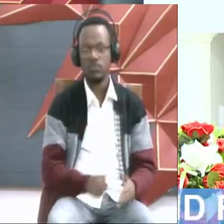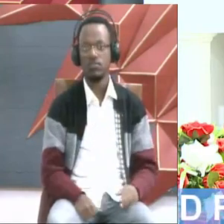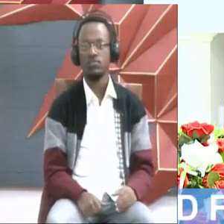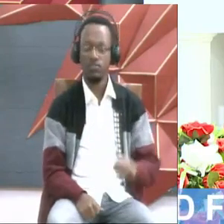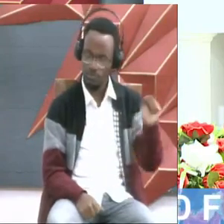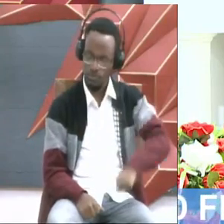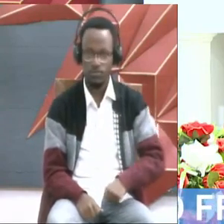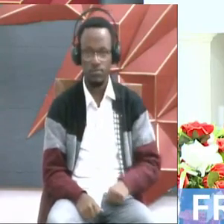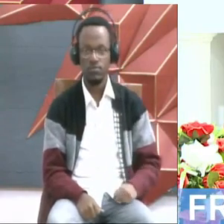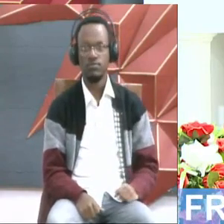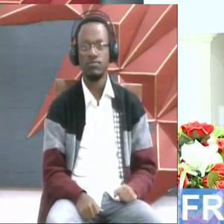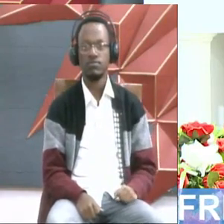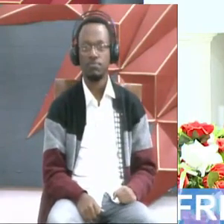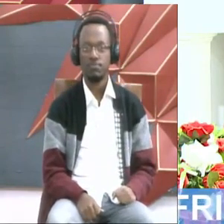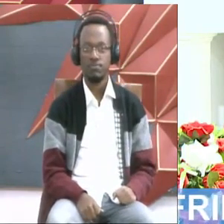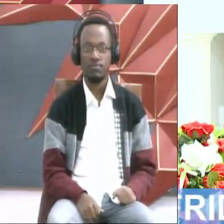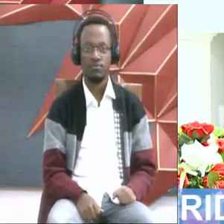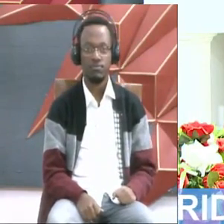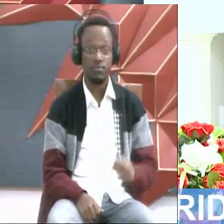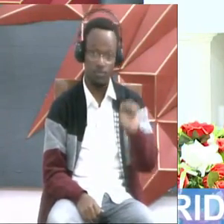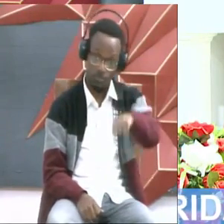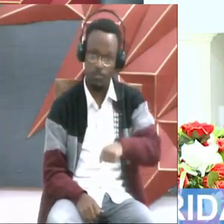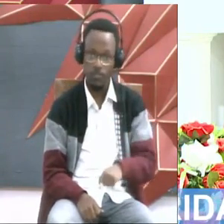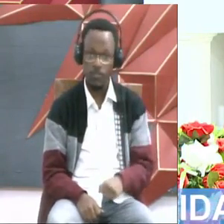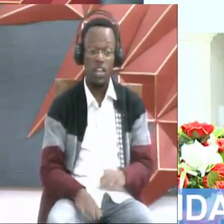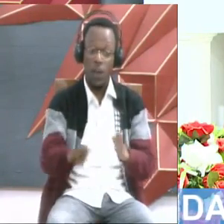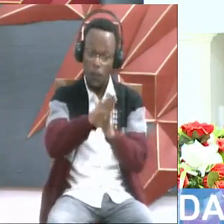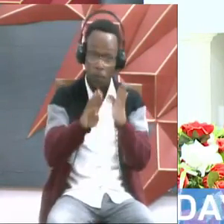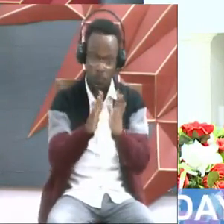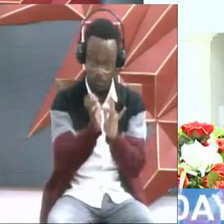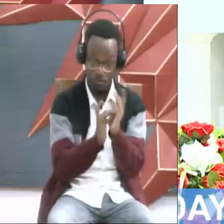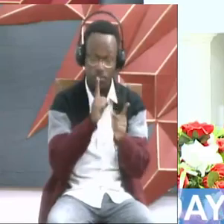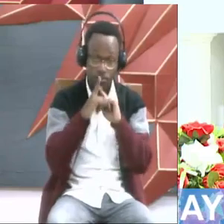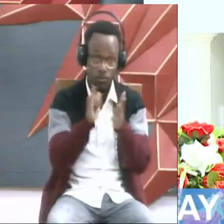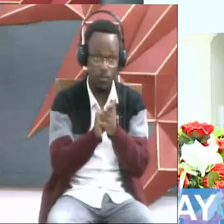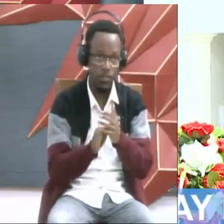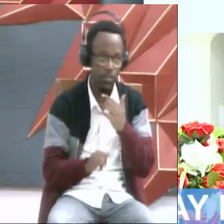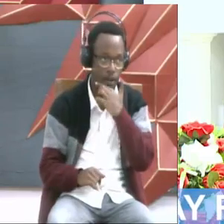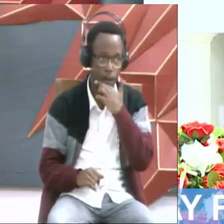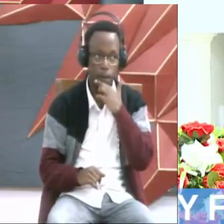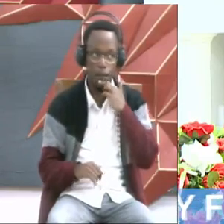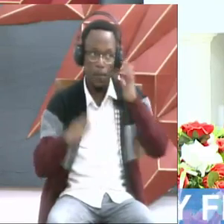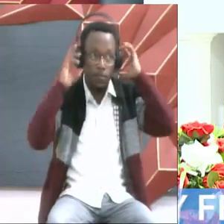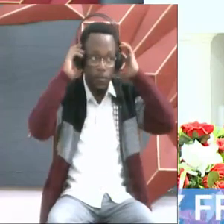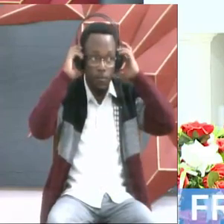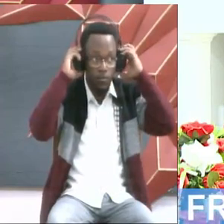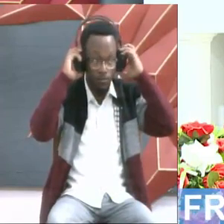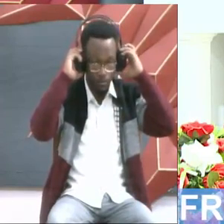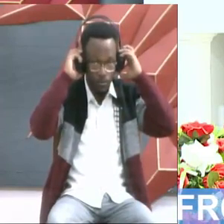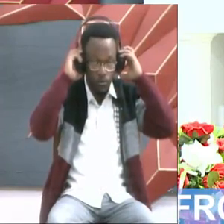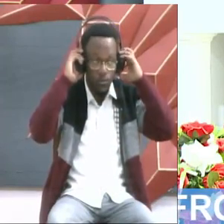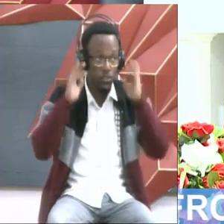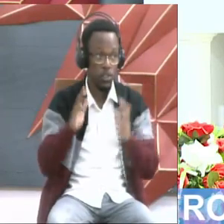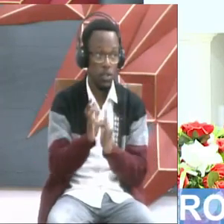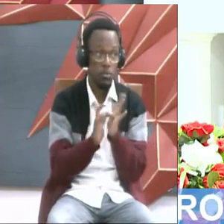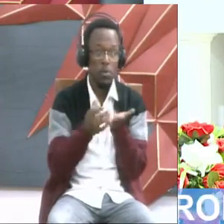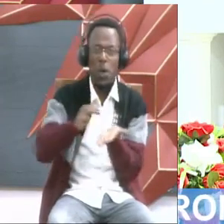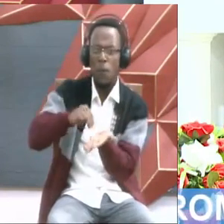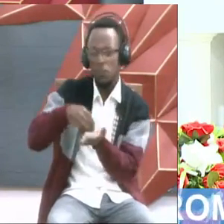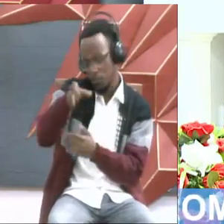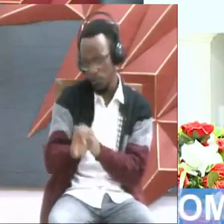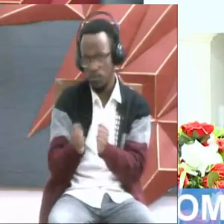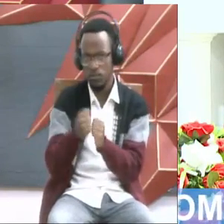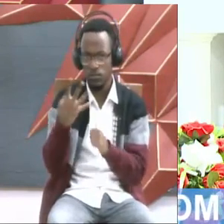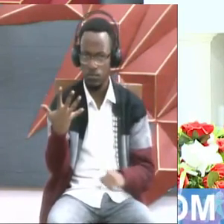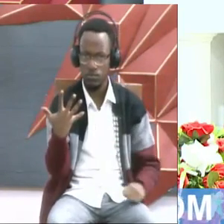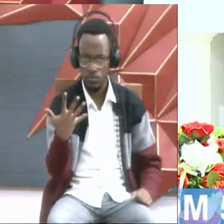kwacu erega frere bibiri ivuga la Bible dit muri Matayo igice cya